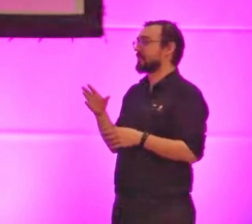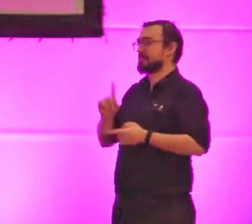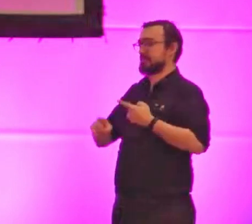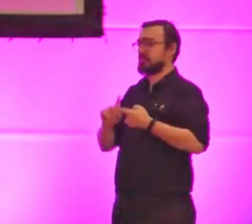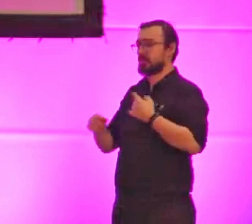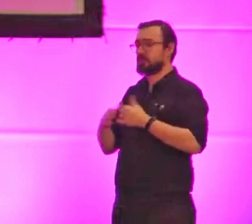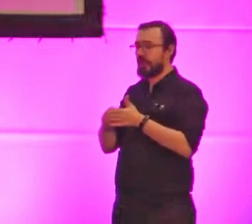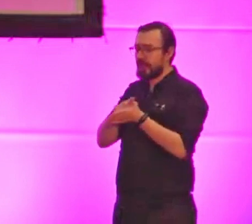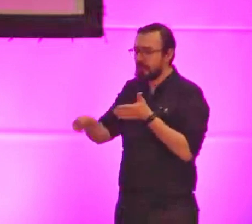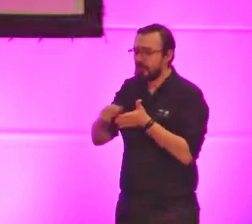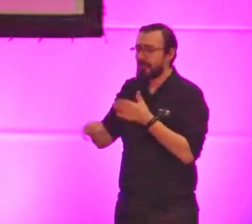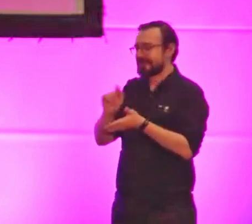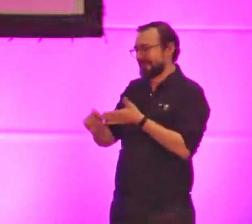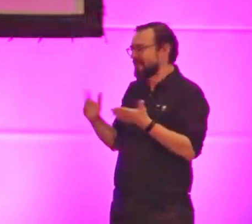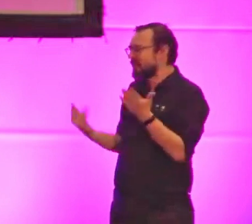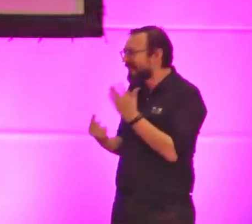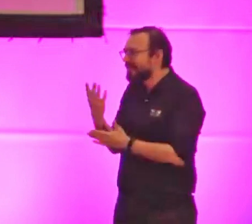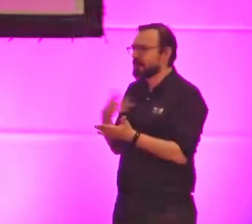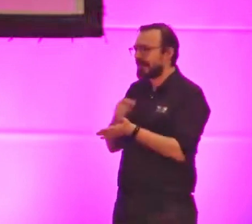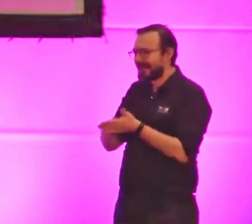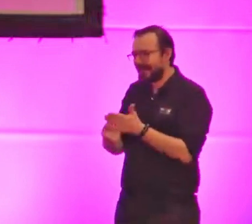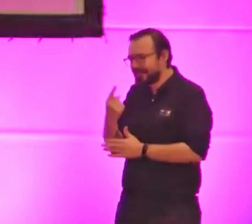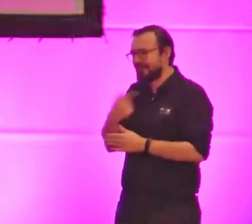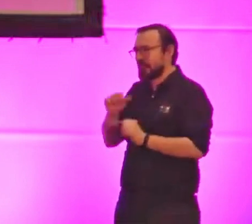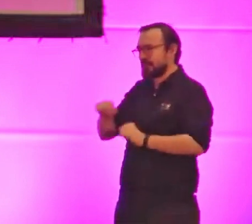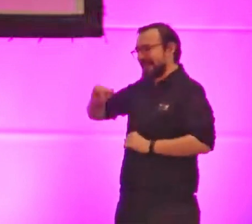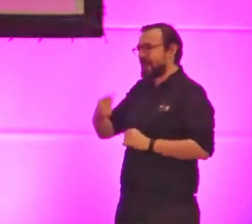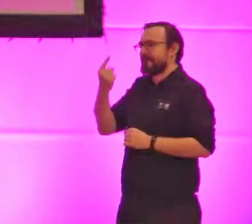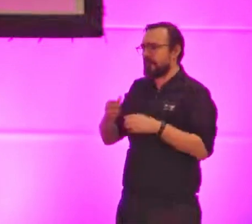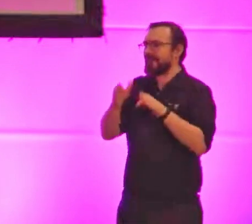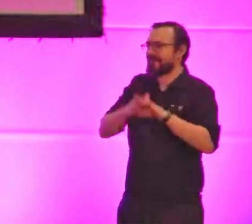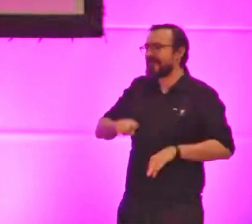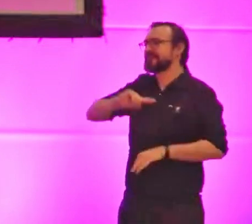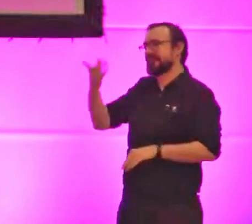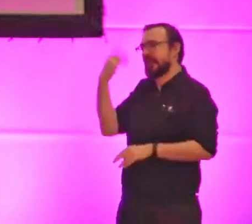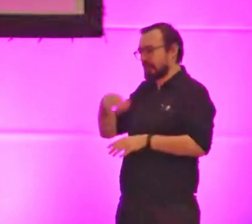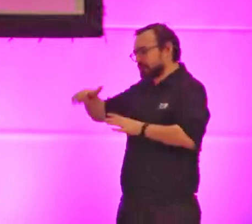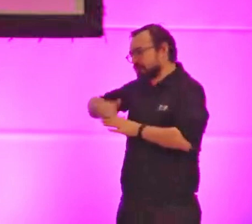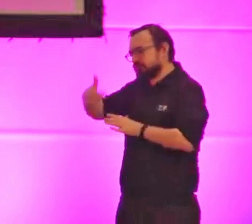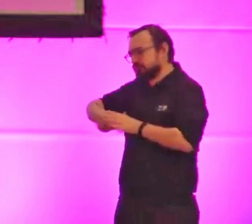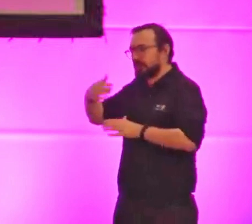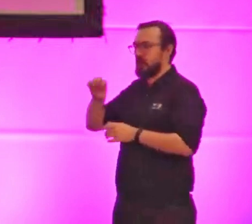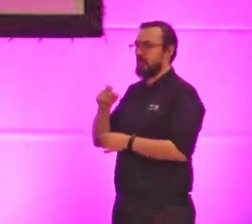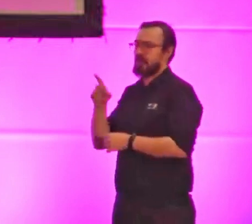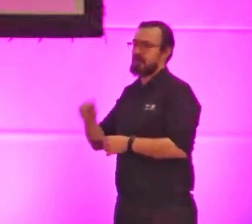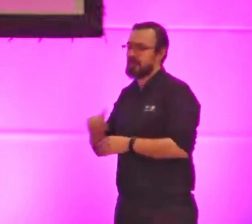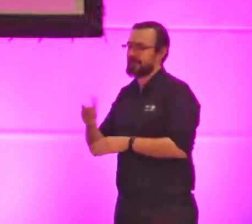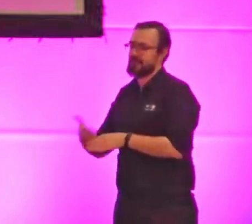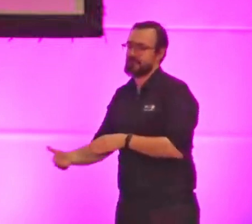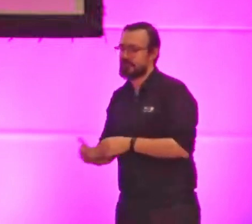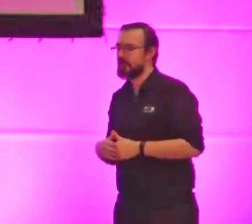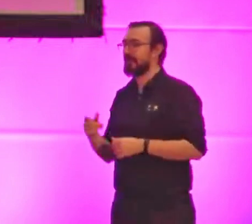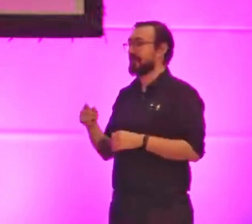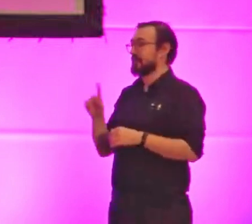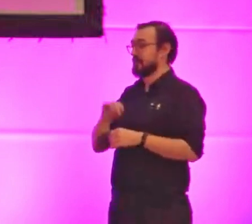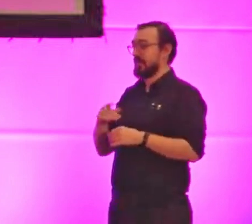började göra rapporter och skriva vad händer. Vi måste kräva först fred, sen kan vi exploatera olja. Och